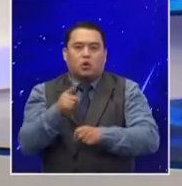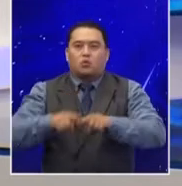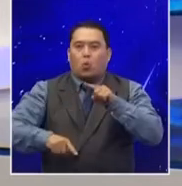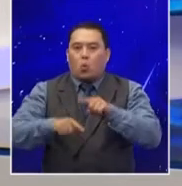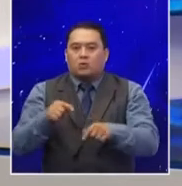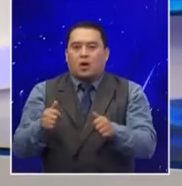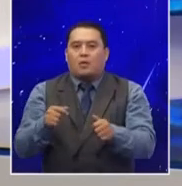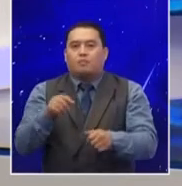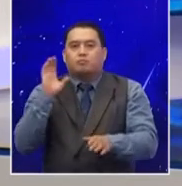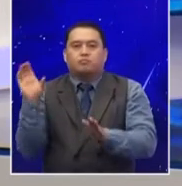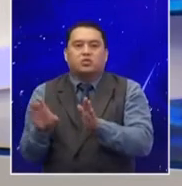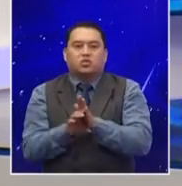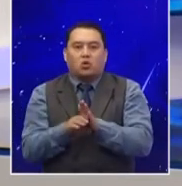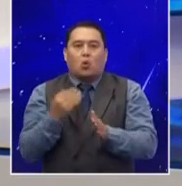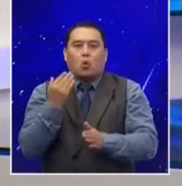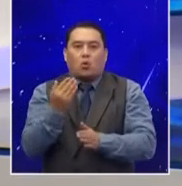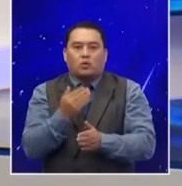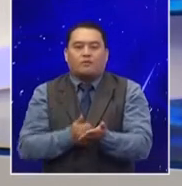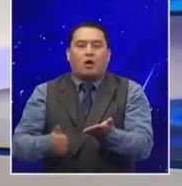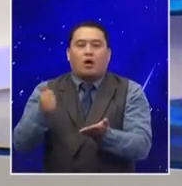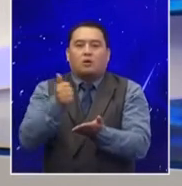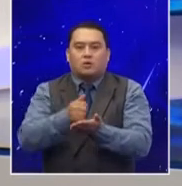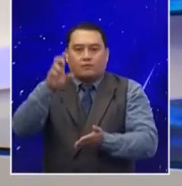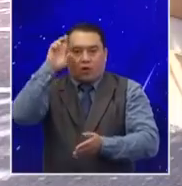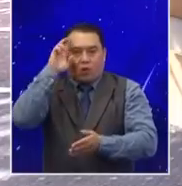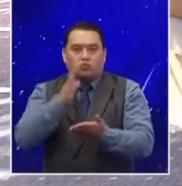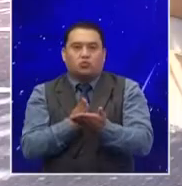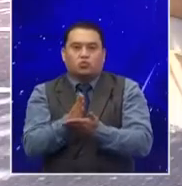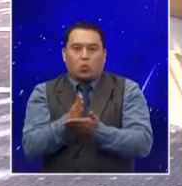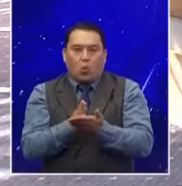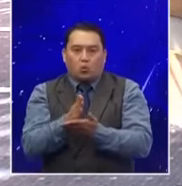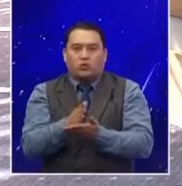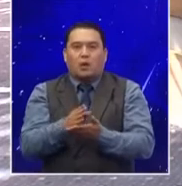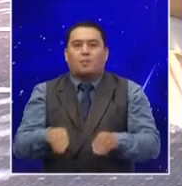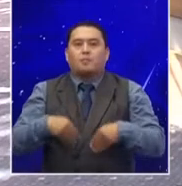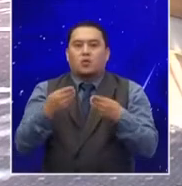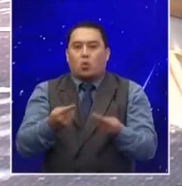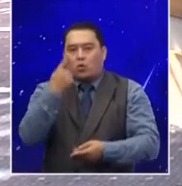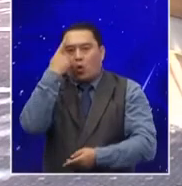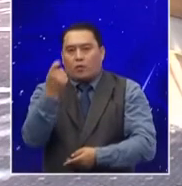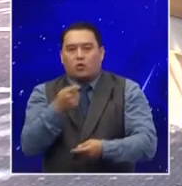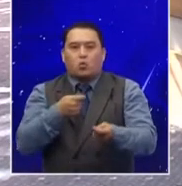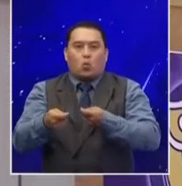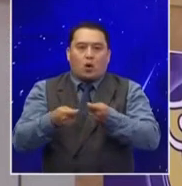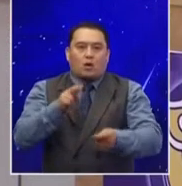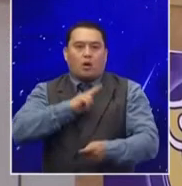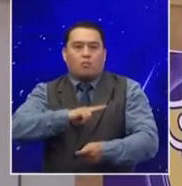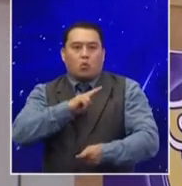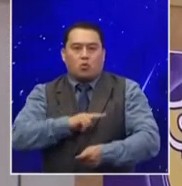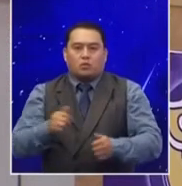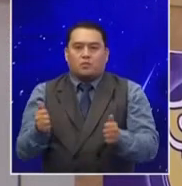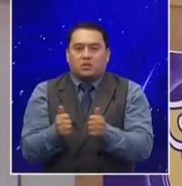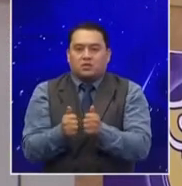родственников в прямом подчинении. Потому кандидат на государственную должность обязан будет письменно уведомить руководство о работающих там